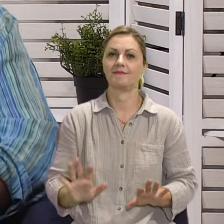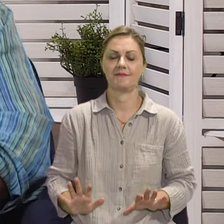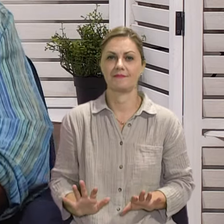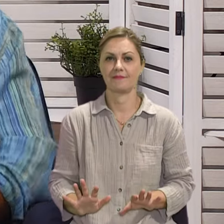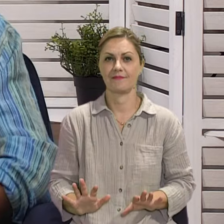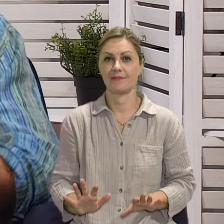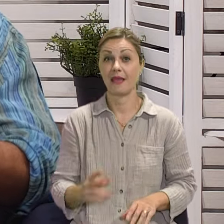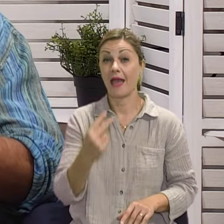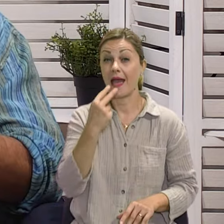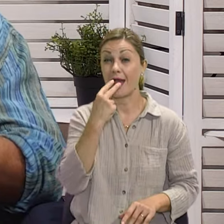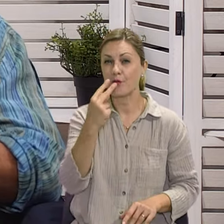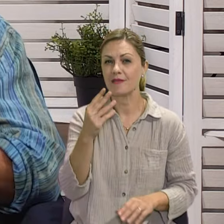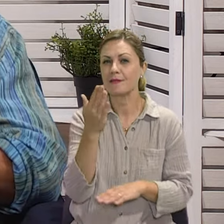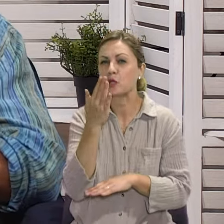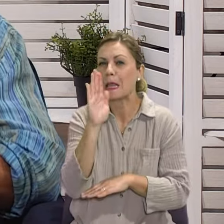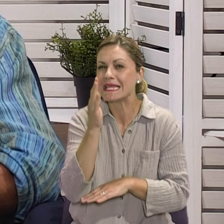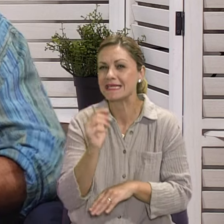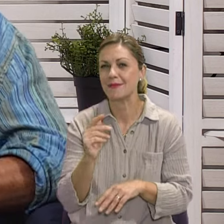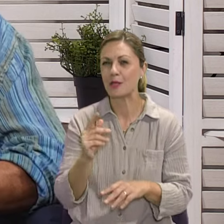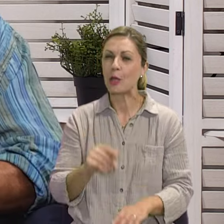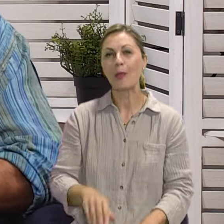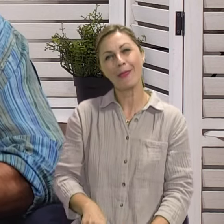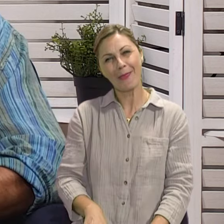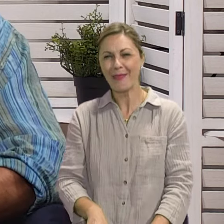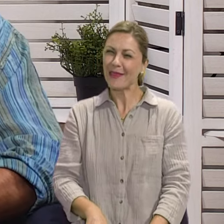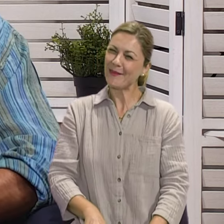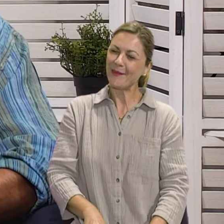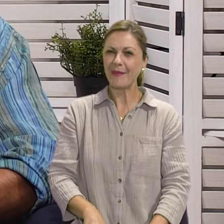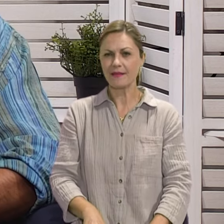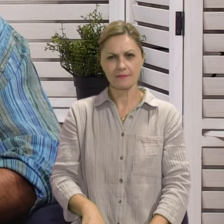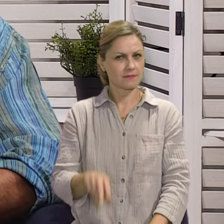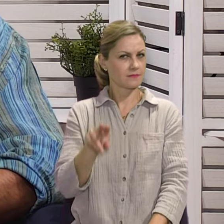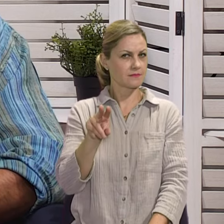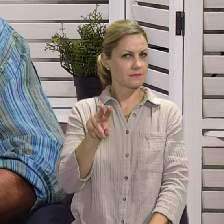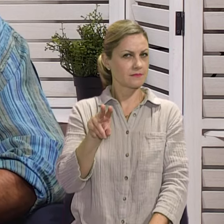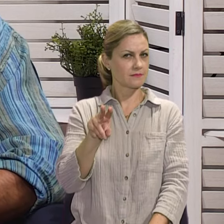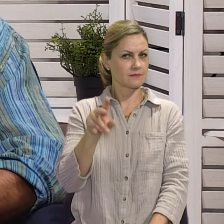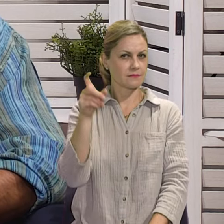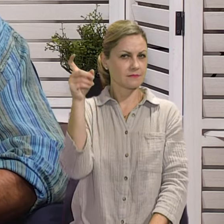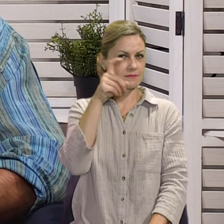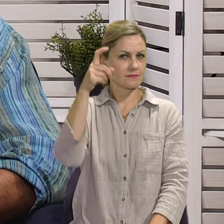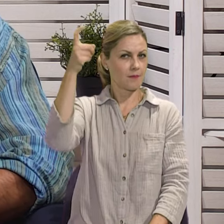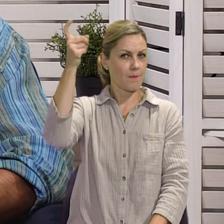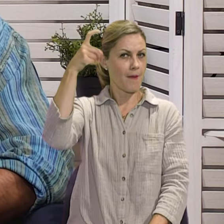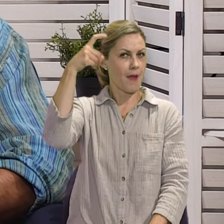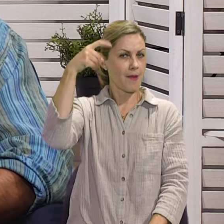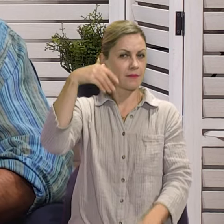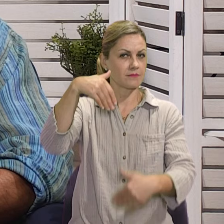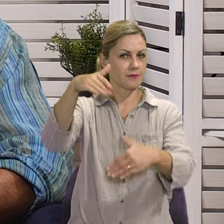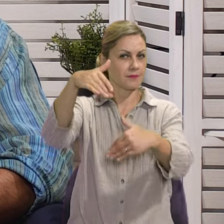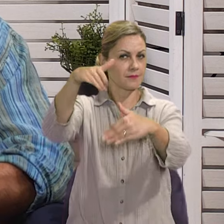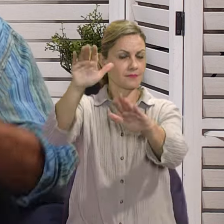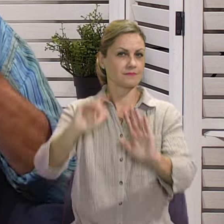Ako vidim da je neka skrivena namjera, to jednostavno, onda je, neko je